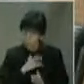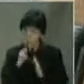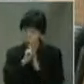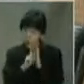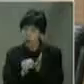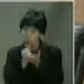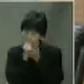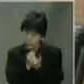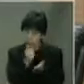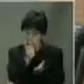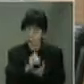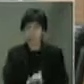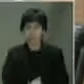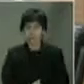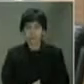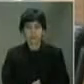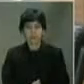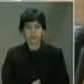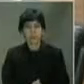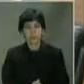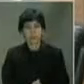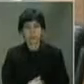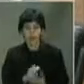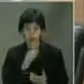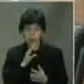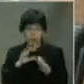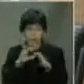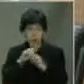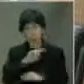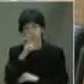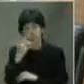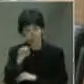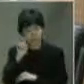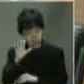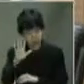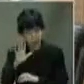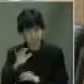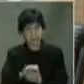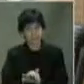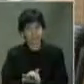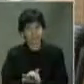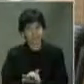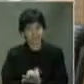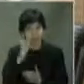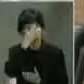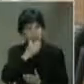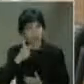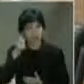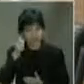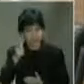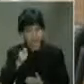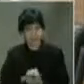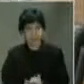ได้ท่านประธานครับเมื่อครบวันที่15นายอภิสิทธิ์เวชช